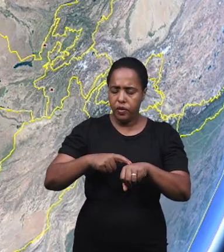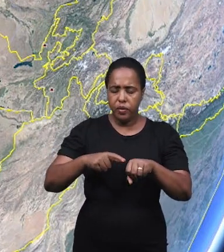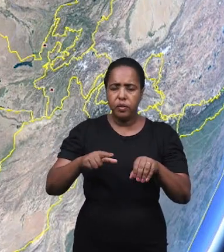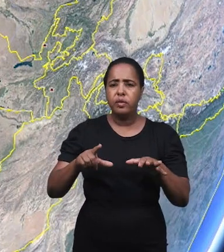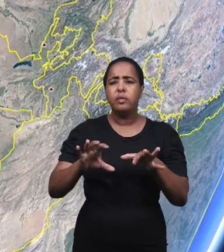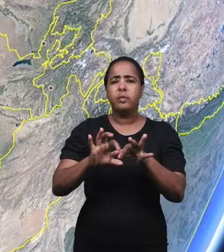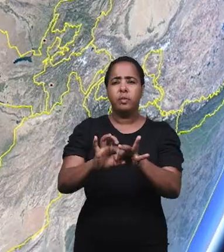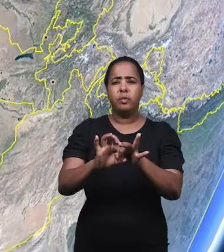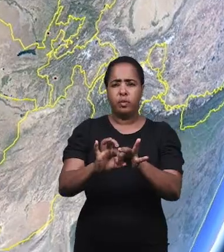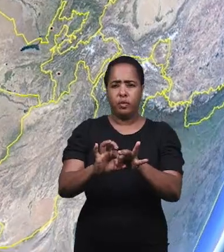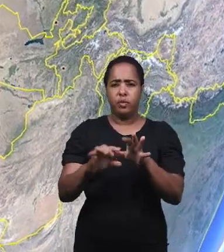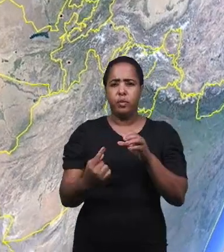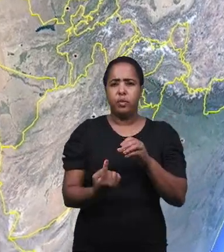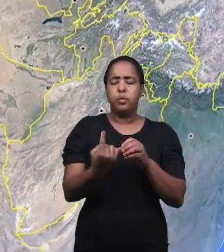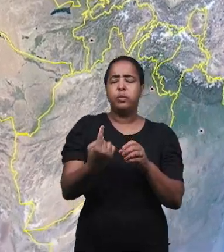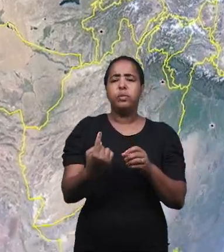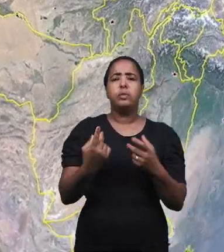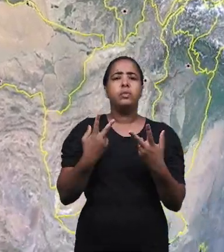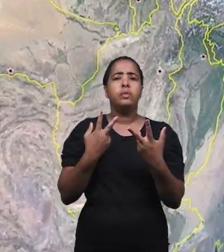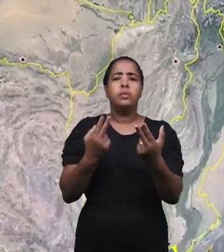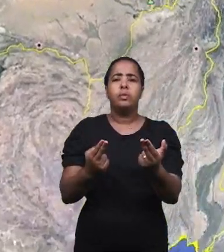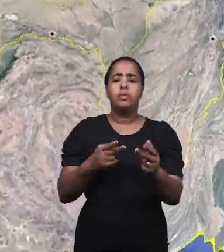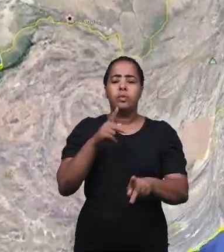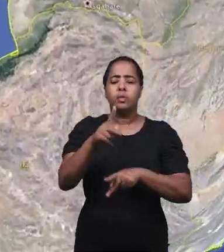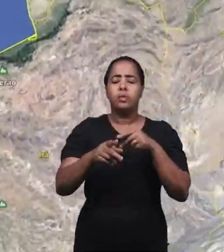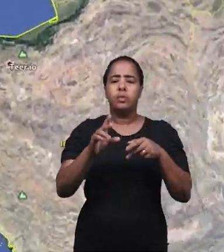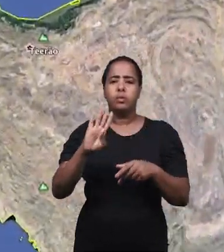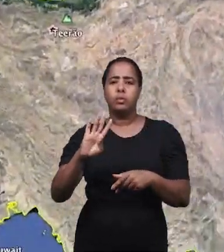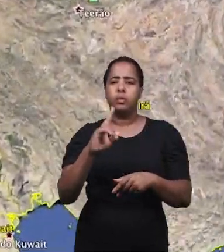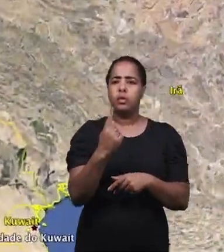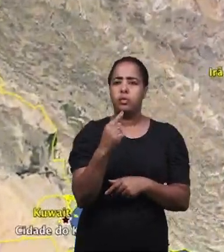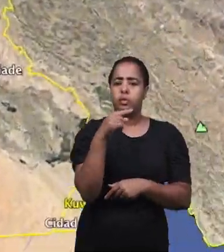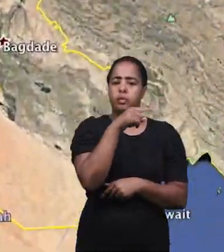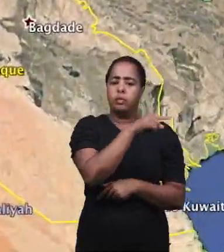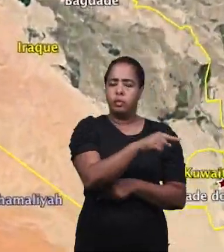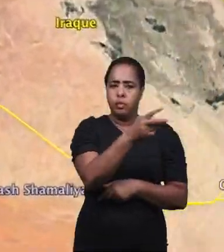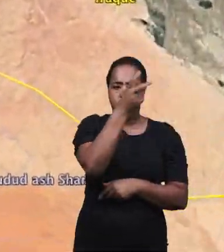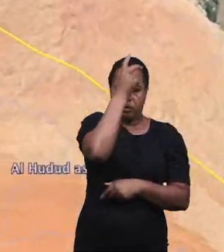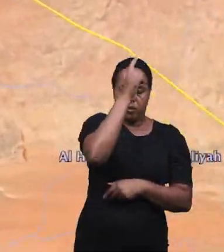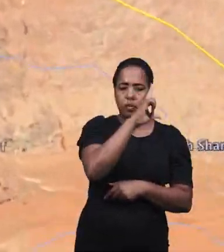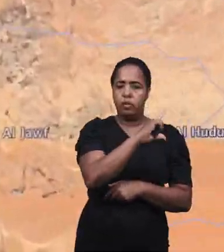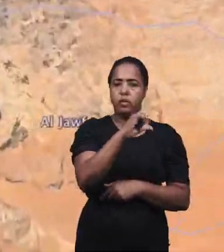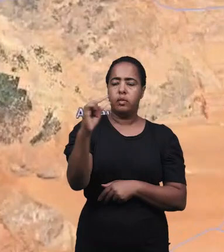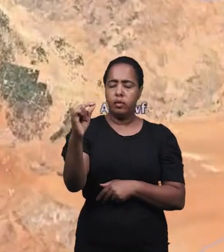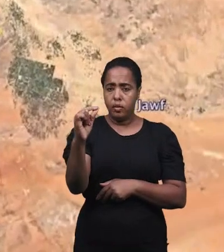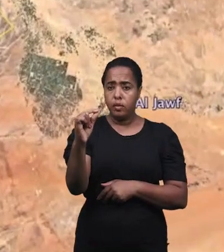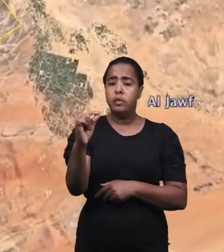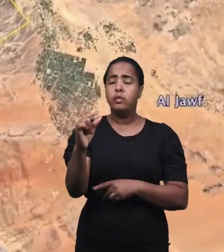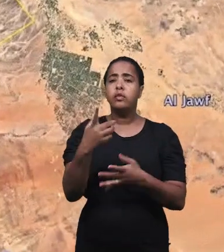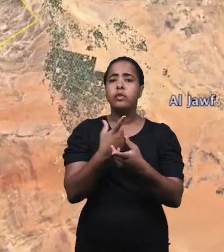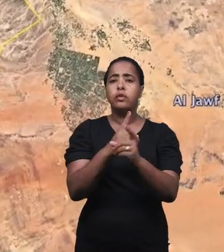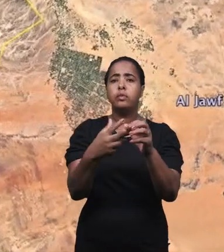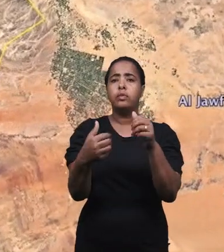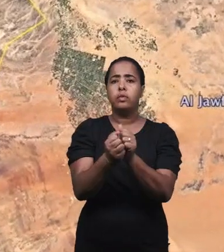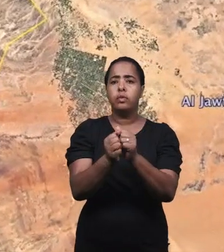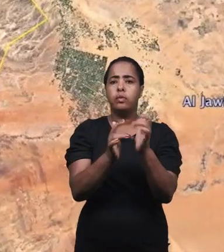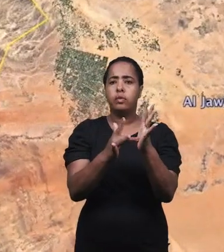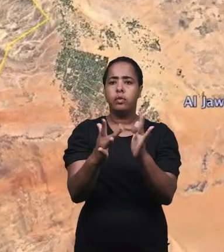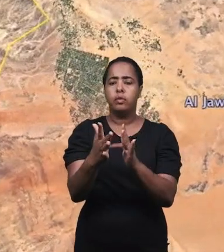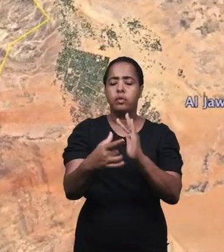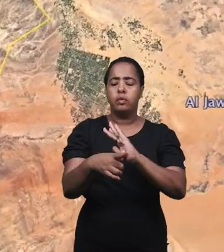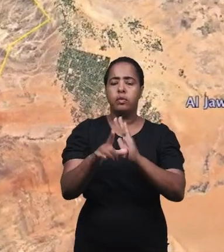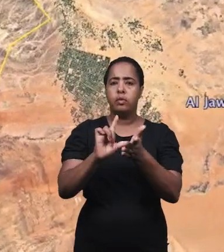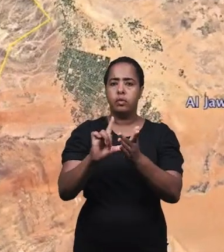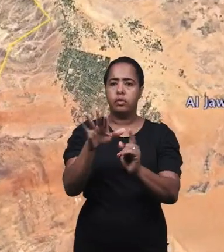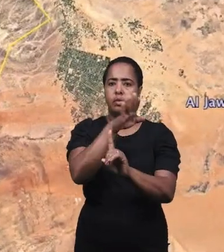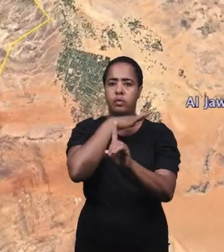planète vivent un moment d'unité et de communion, comme l'ont vécu les Hébreux à leur sortie d'Égypte, les disciples avec